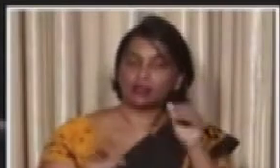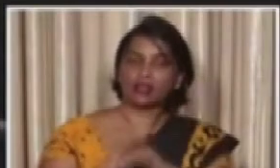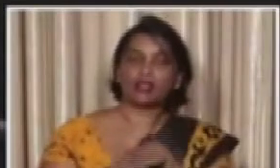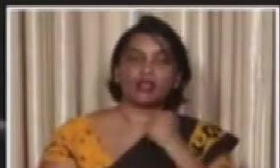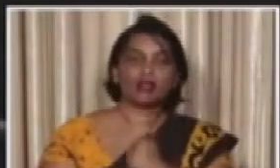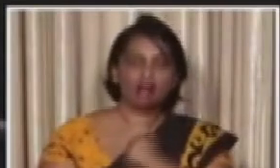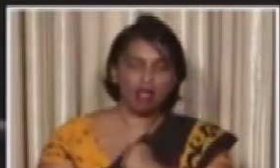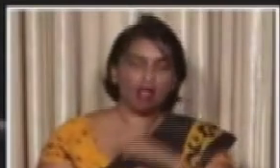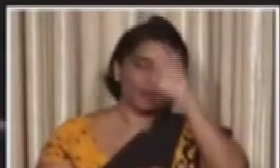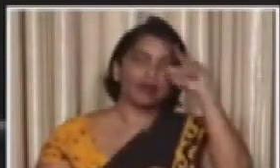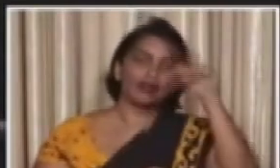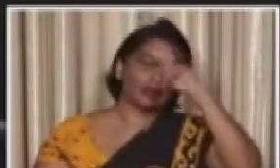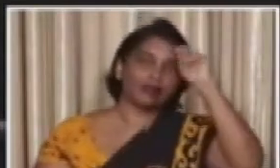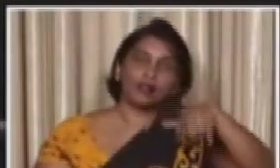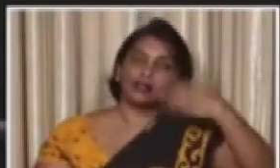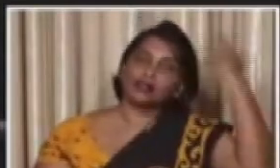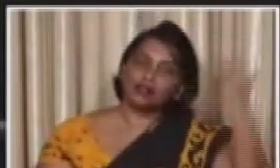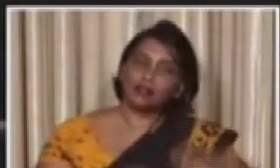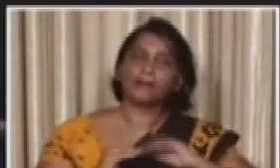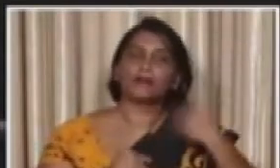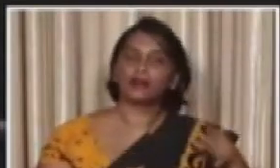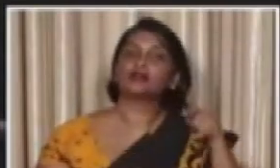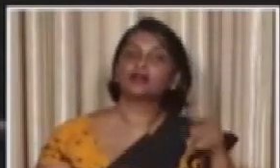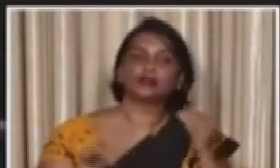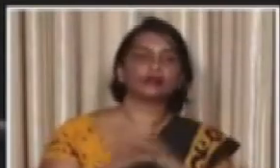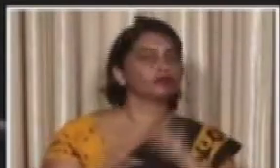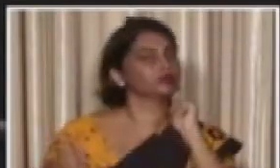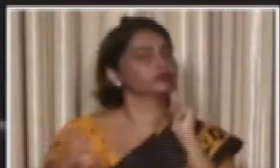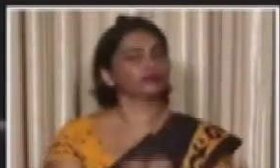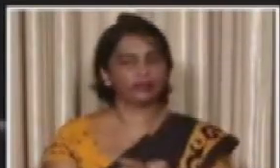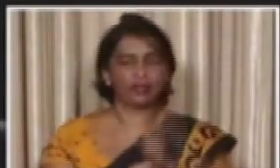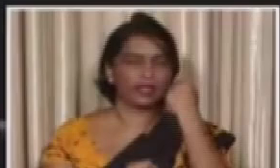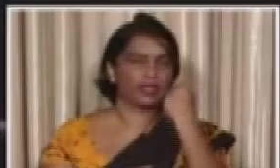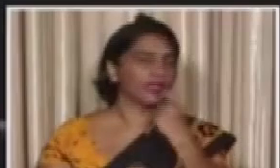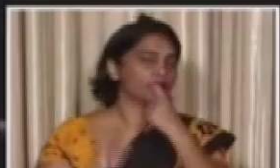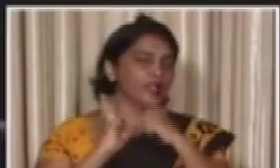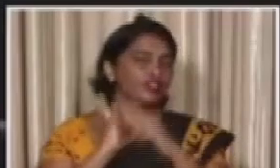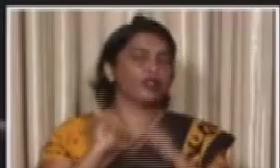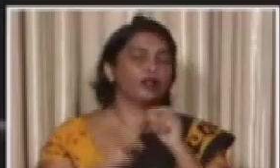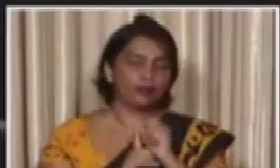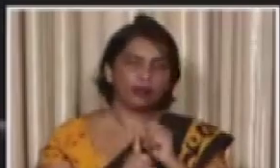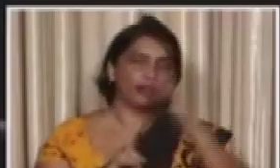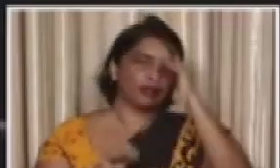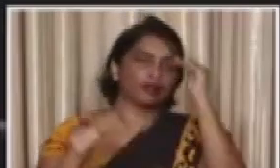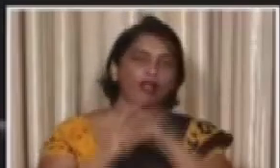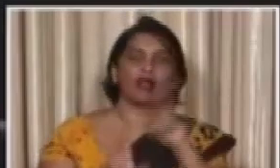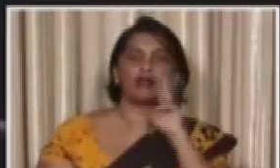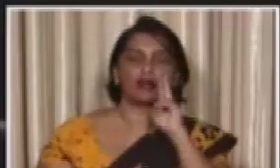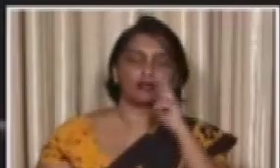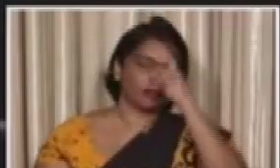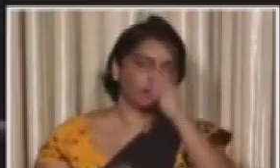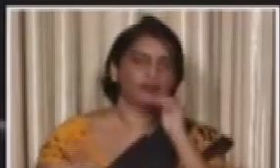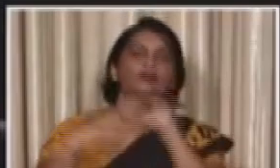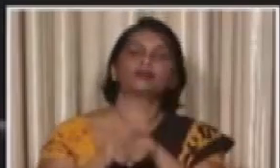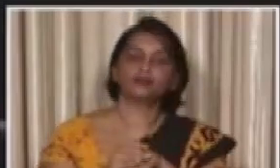ගාමිණී දිසානායක මැතිතුමාගේ අභාවයෙන් පසුව ඒ තත්ත්වය වෙනස් වී එක්සත් ජාතික පක්ෂ නායකත්වයට ගරු රනිල් වික්‍රමසිංහ මැතිතුමා